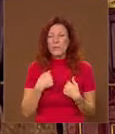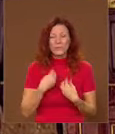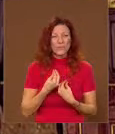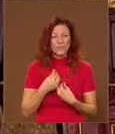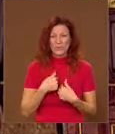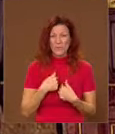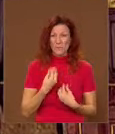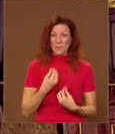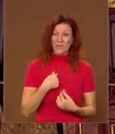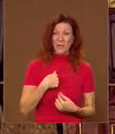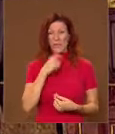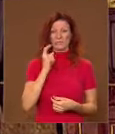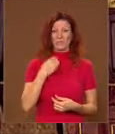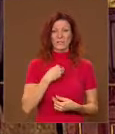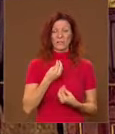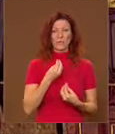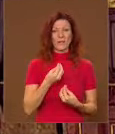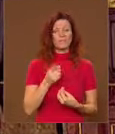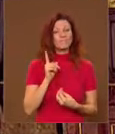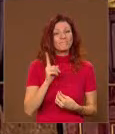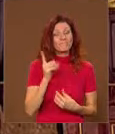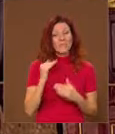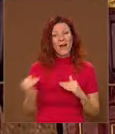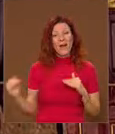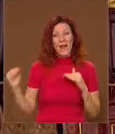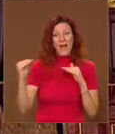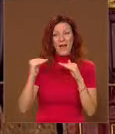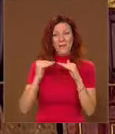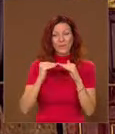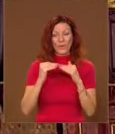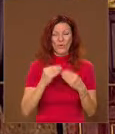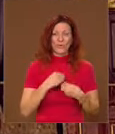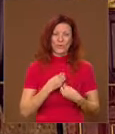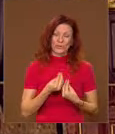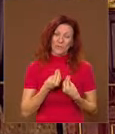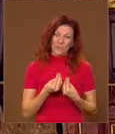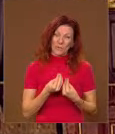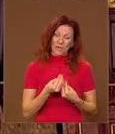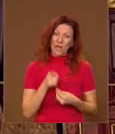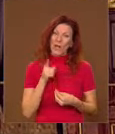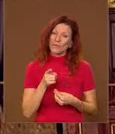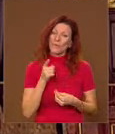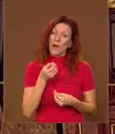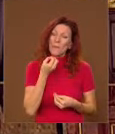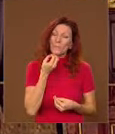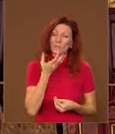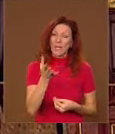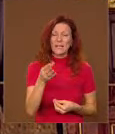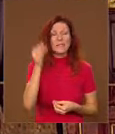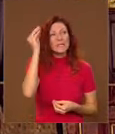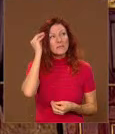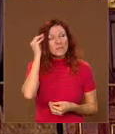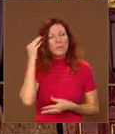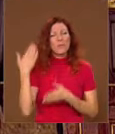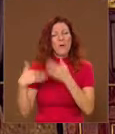зле. Това е част от поучението на църквата в тази неделя на светите праотци. Да си спомняме прадедите ни,